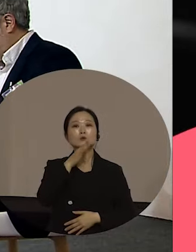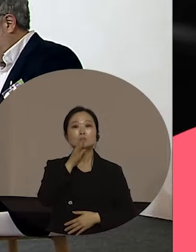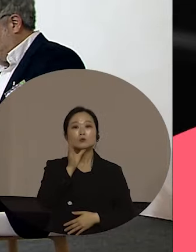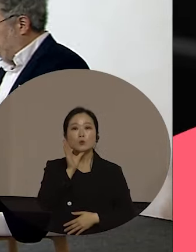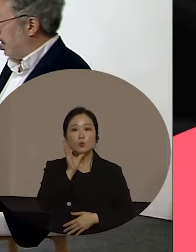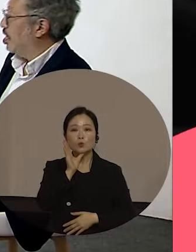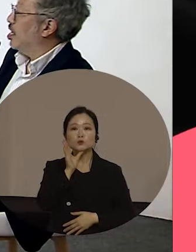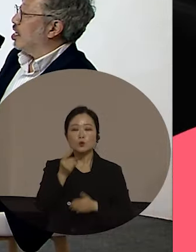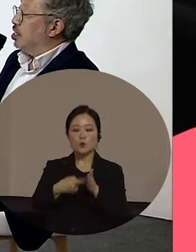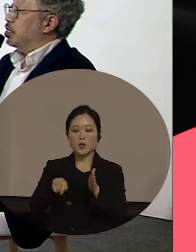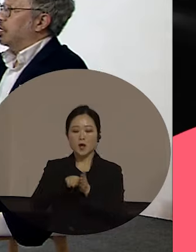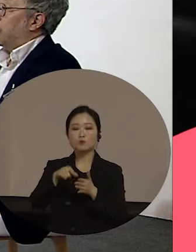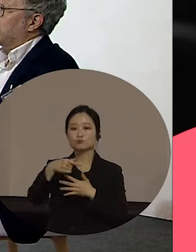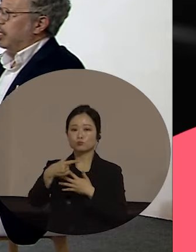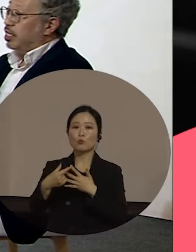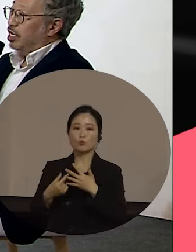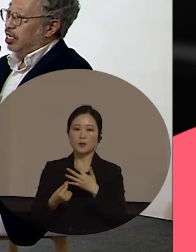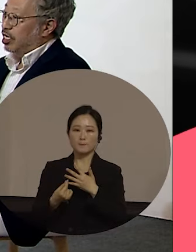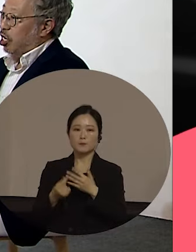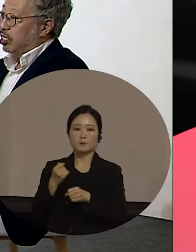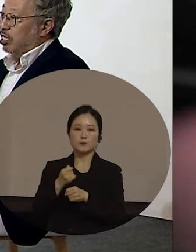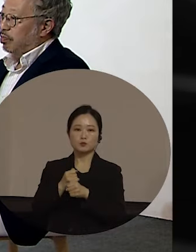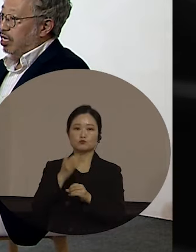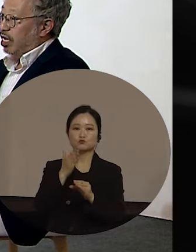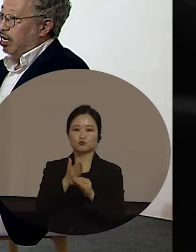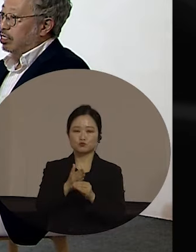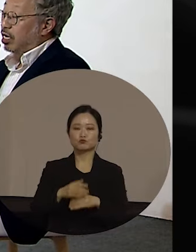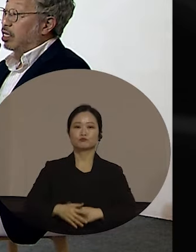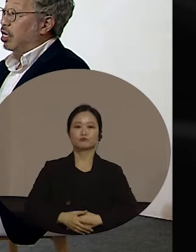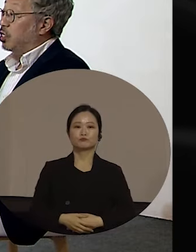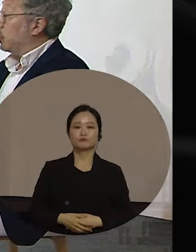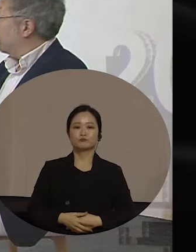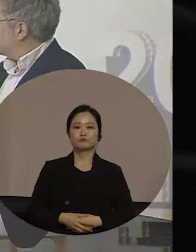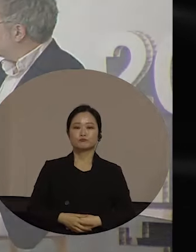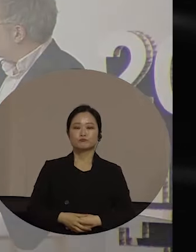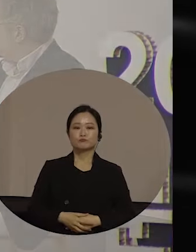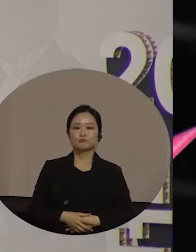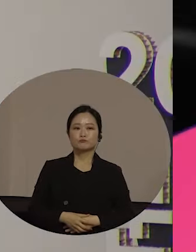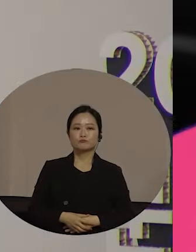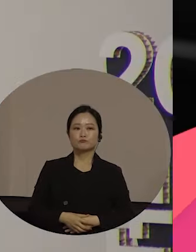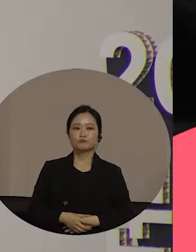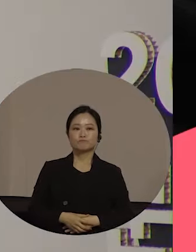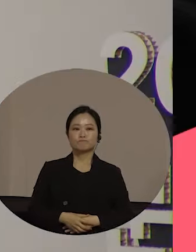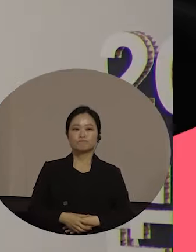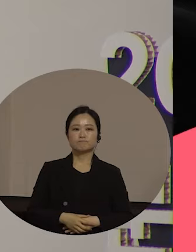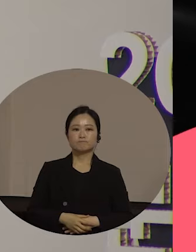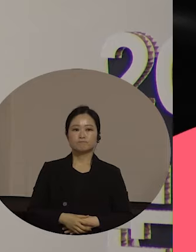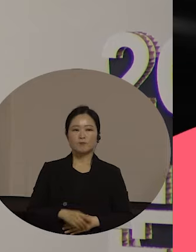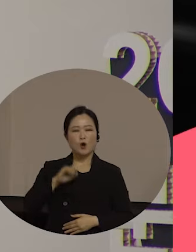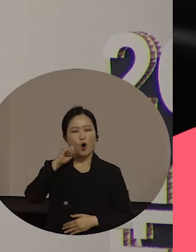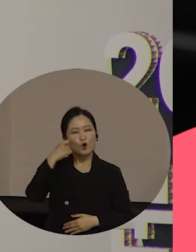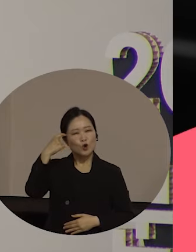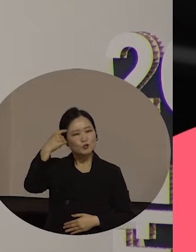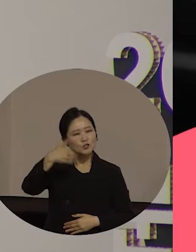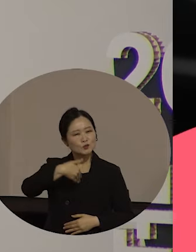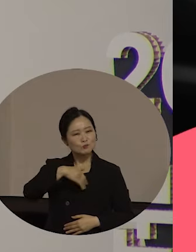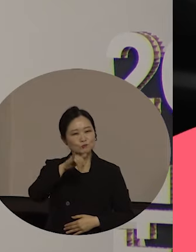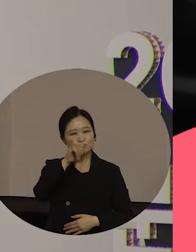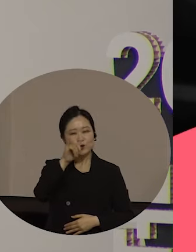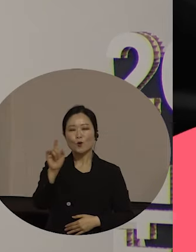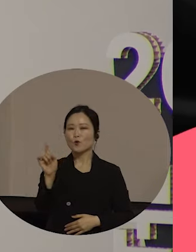예, 감사합니다. 그 어른에 대한 얘기가 나왔기 때문에 학생에 대해서 질문이 두 개가 굉장히 어려운 게 나왔는데 이